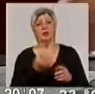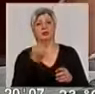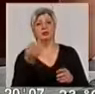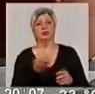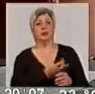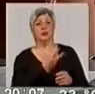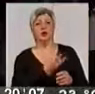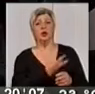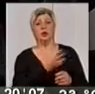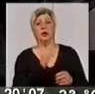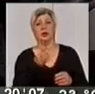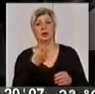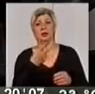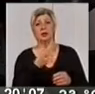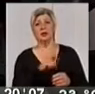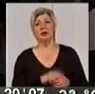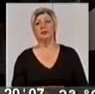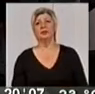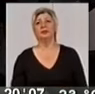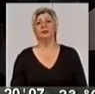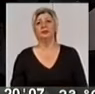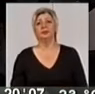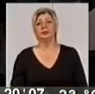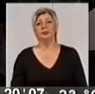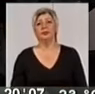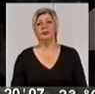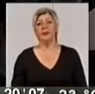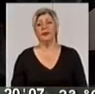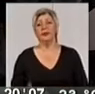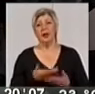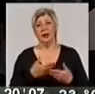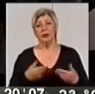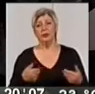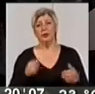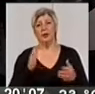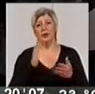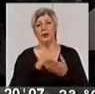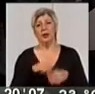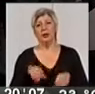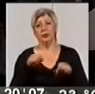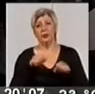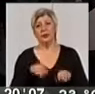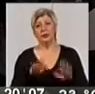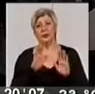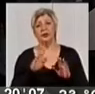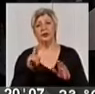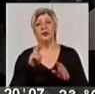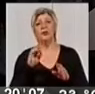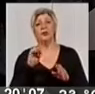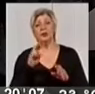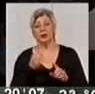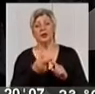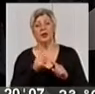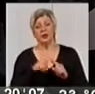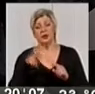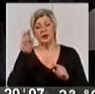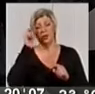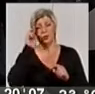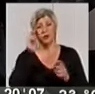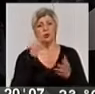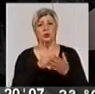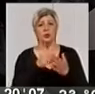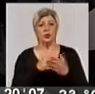з обласного бюджету вкладати. Ми маємо право тільки на Перлину, Придніпров'я, тому що вона на обласному бюджеті. А всі інші,